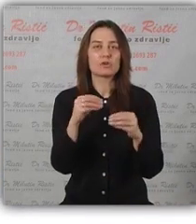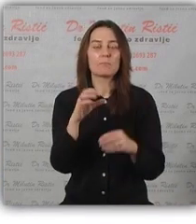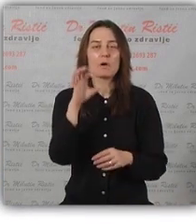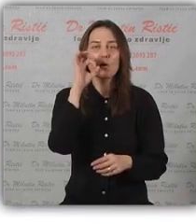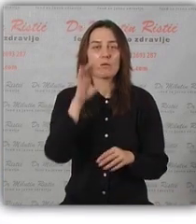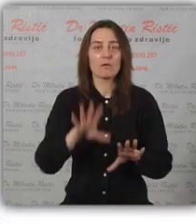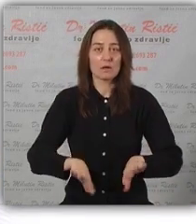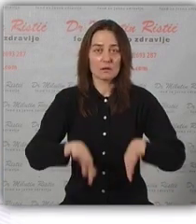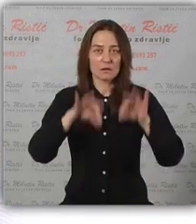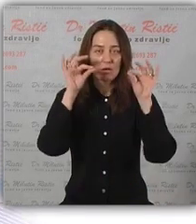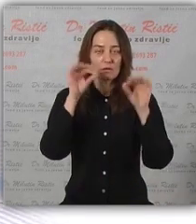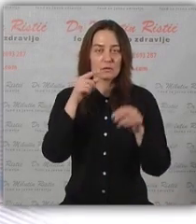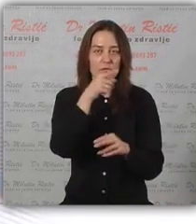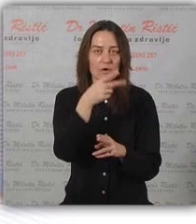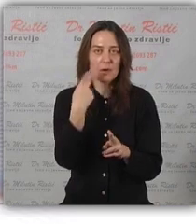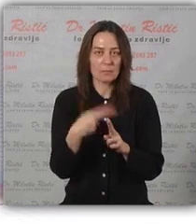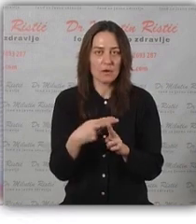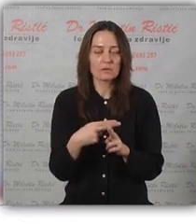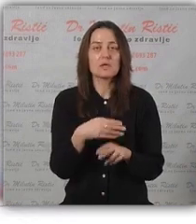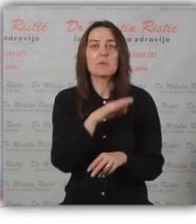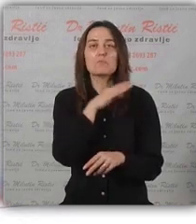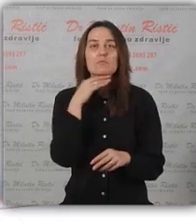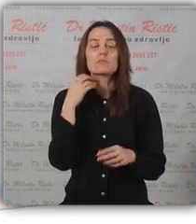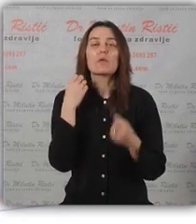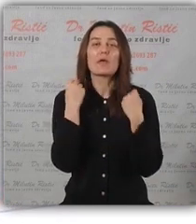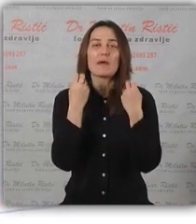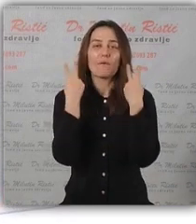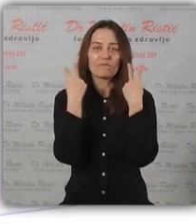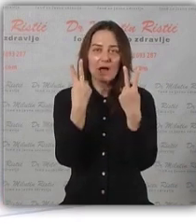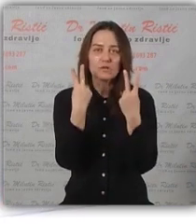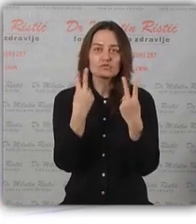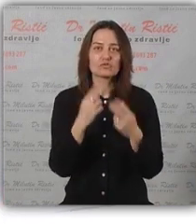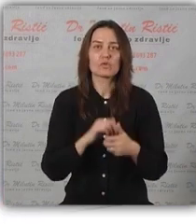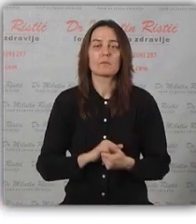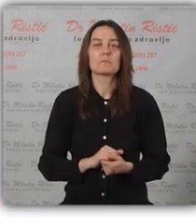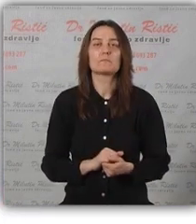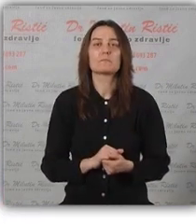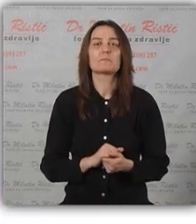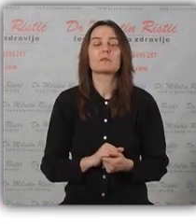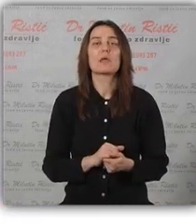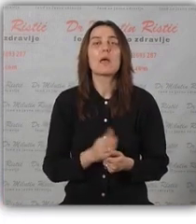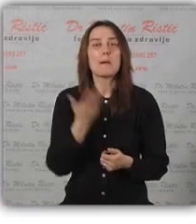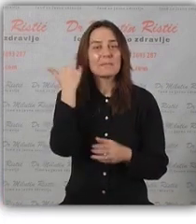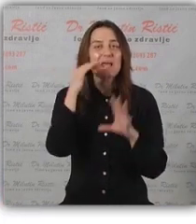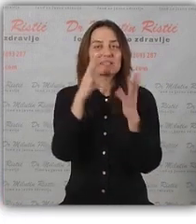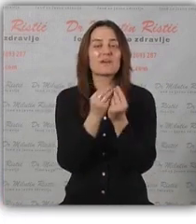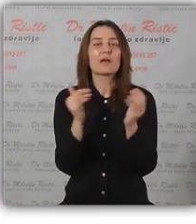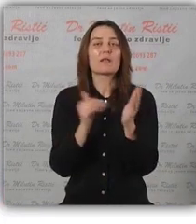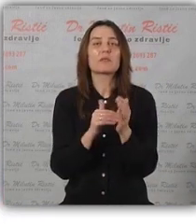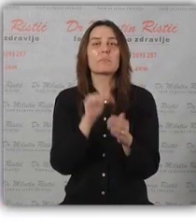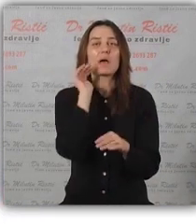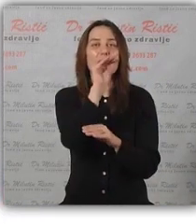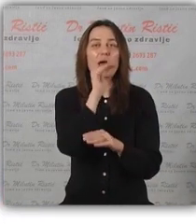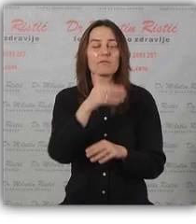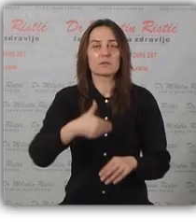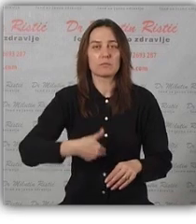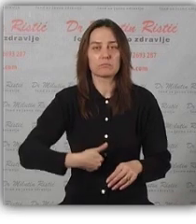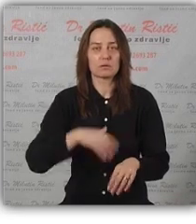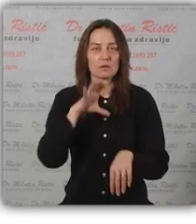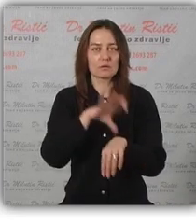Kad pričamo o dijagnostici melene, što je jako, jako bitno, pre svega treba se